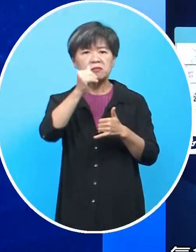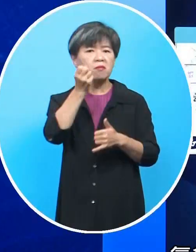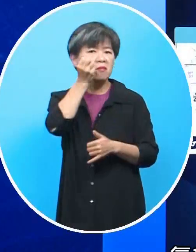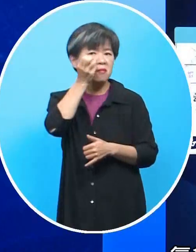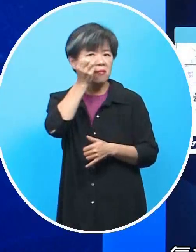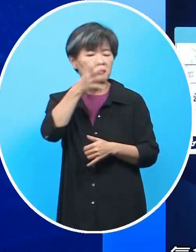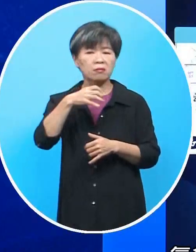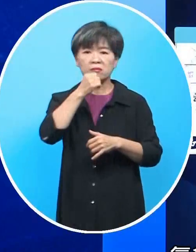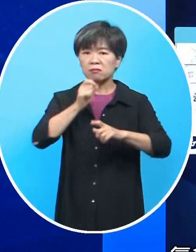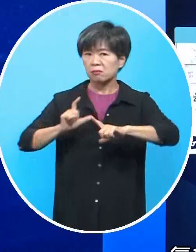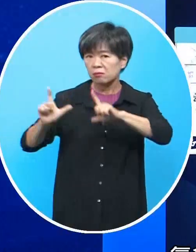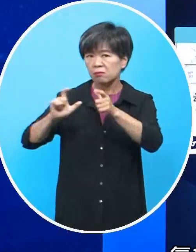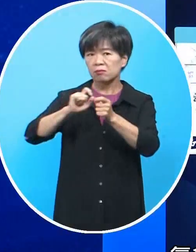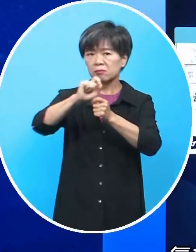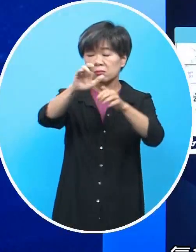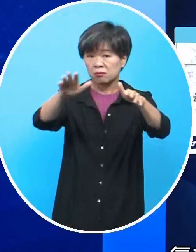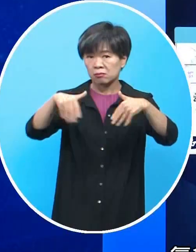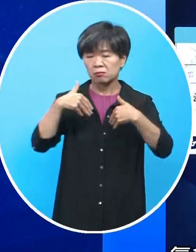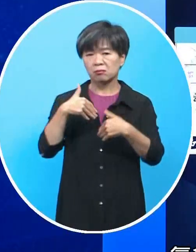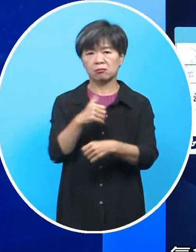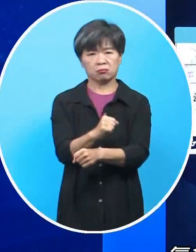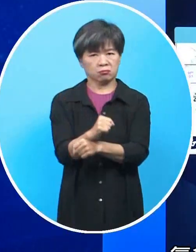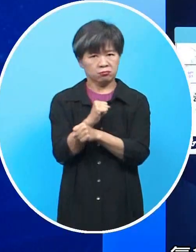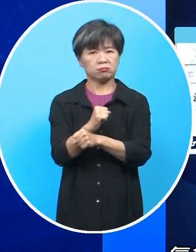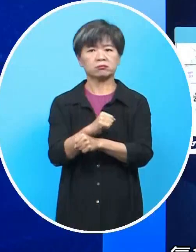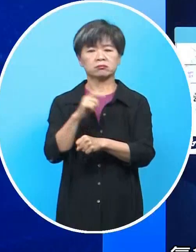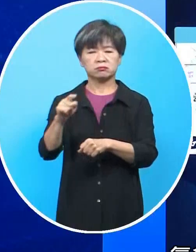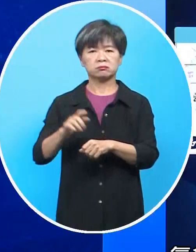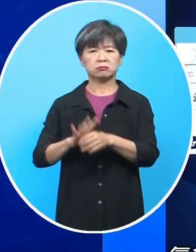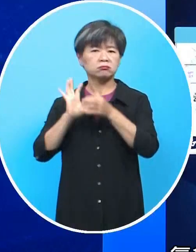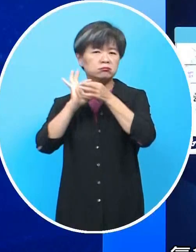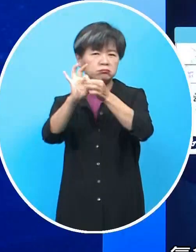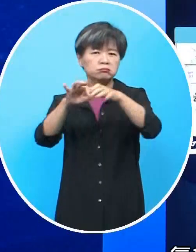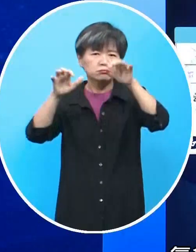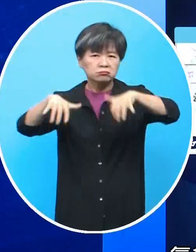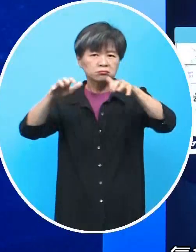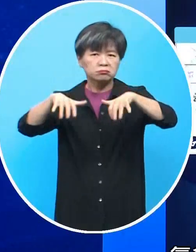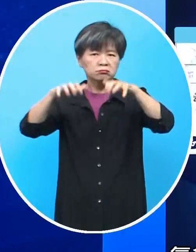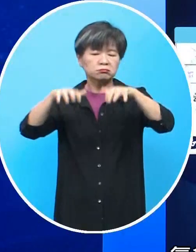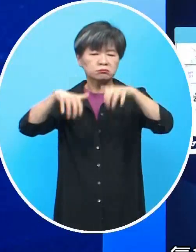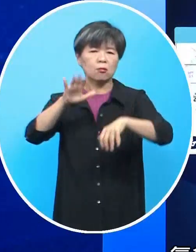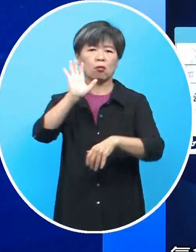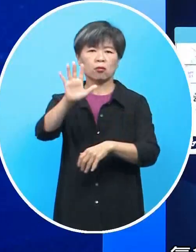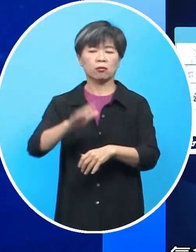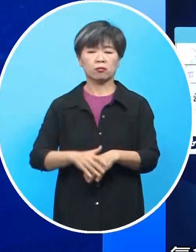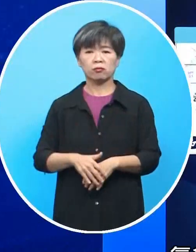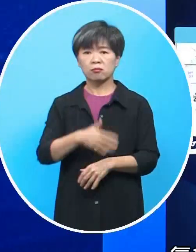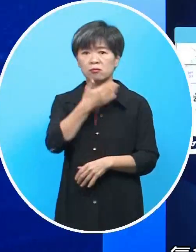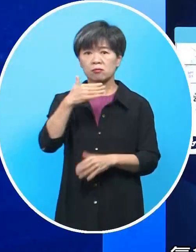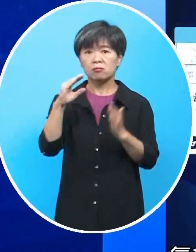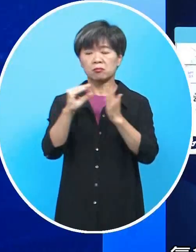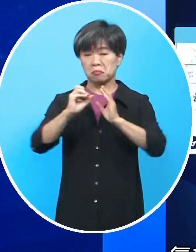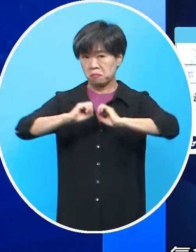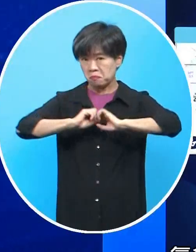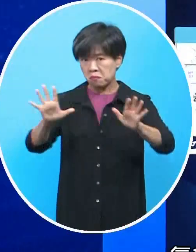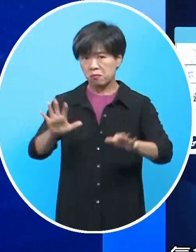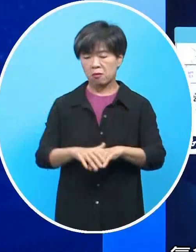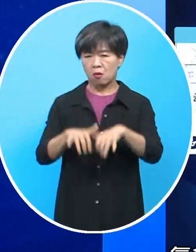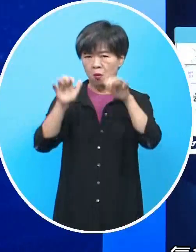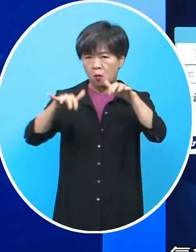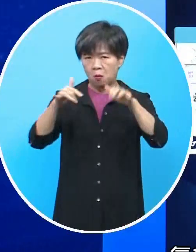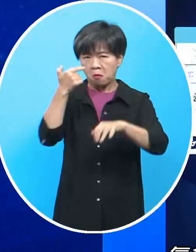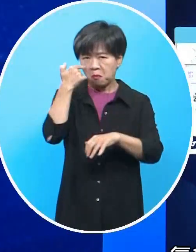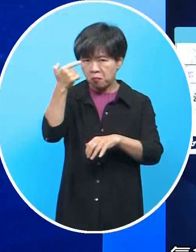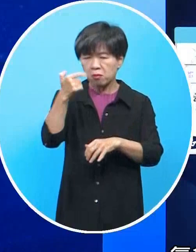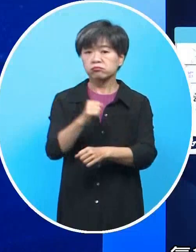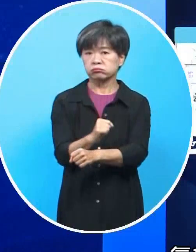跟台东恒春半岛，还是要留意这个持续型的降雨。气象局也持续发布豪雨特报，我们尤其要特别